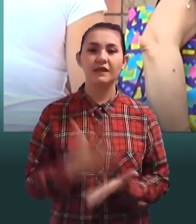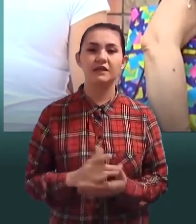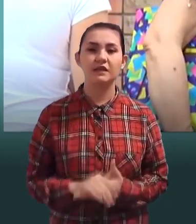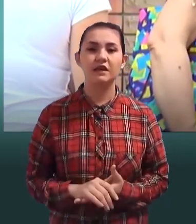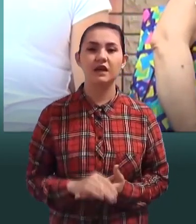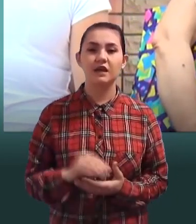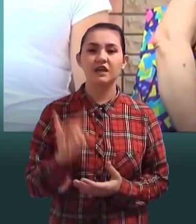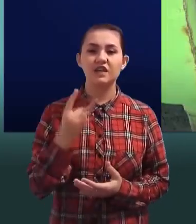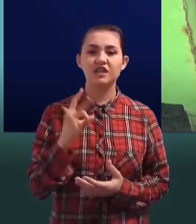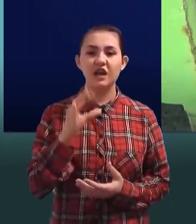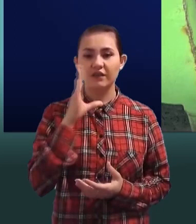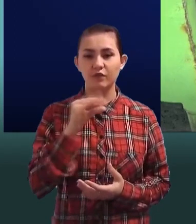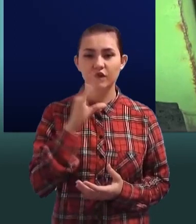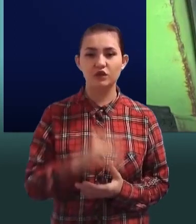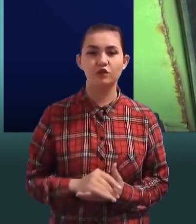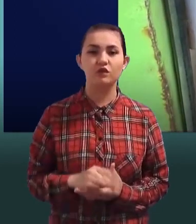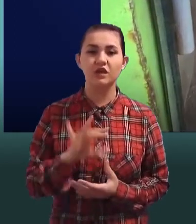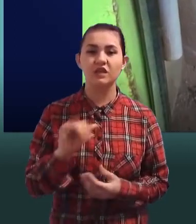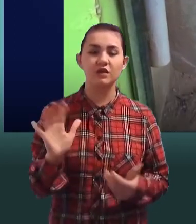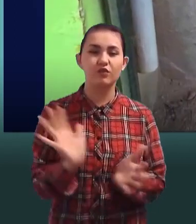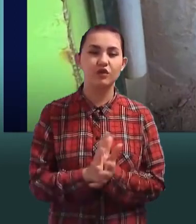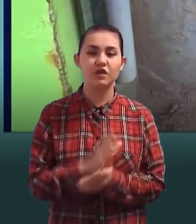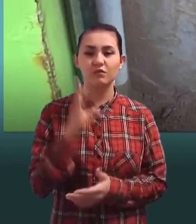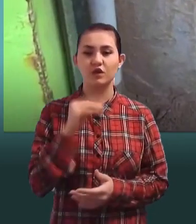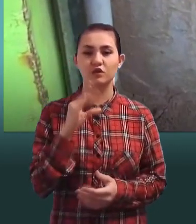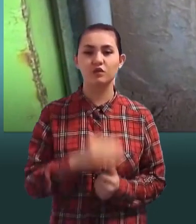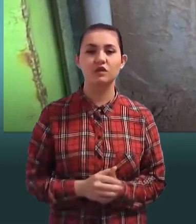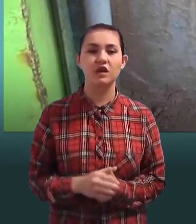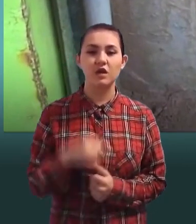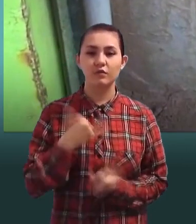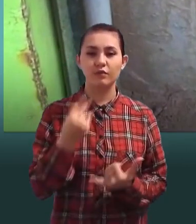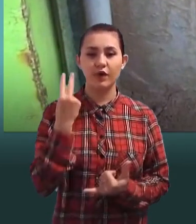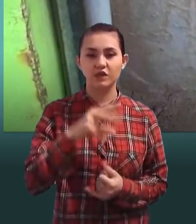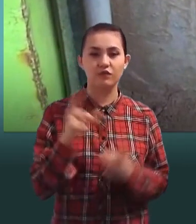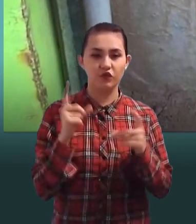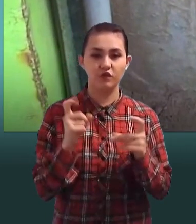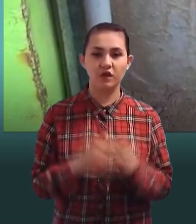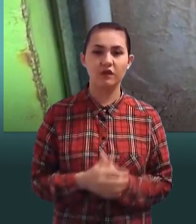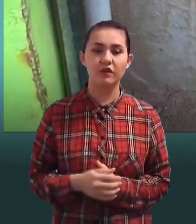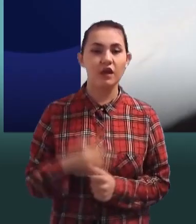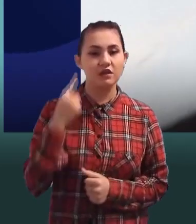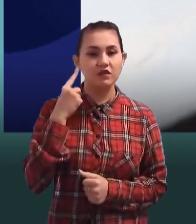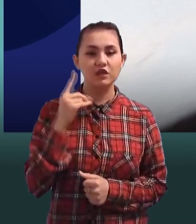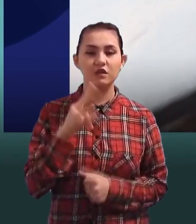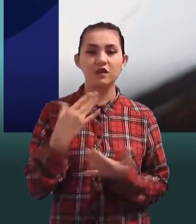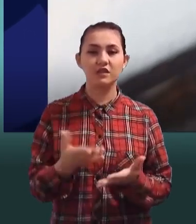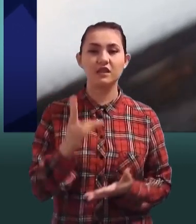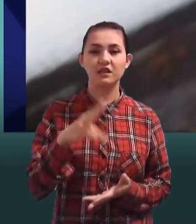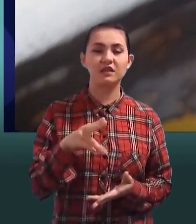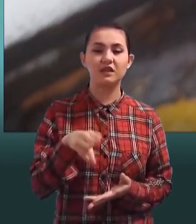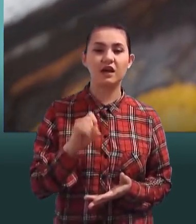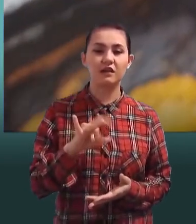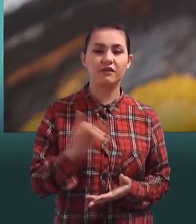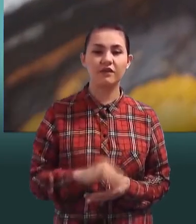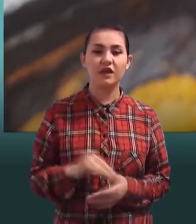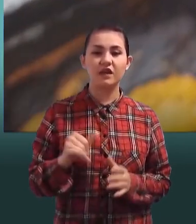іржаві маршрутки, є брудні маршрутки. Ось ми зараз бачимо фотографію. Зважаючи на ось цей діючий тариф 6,7